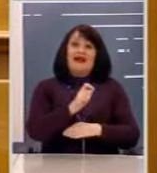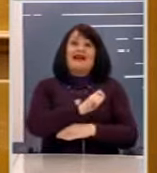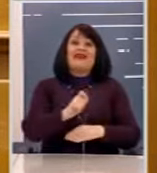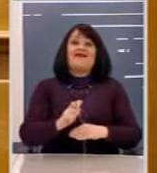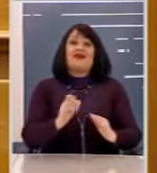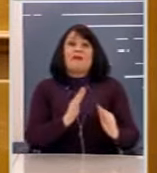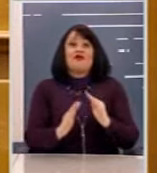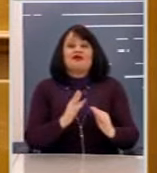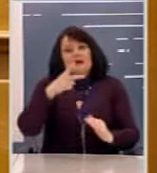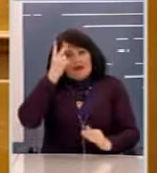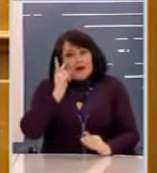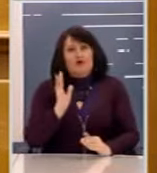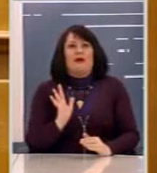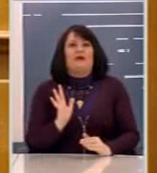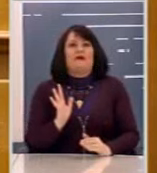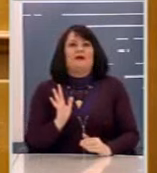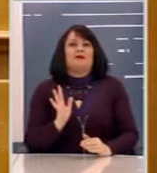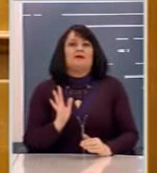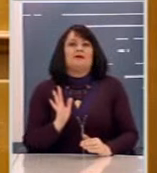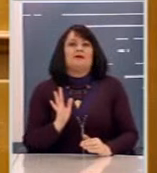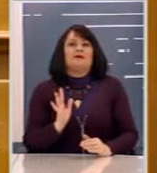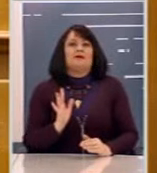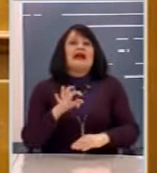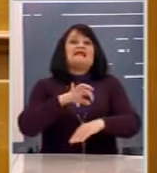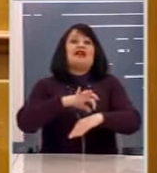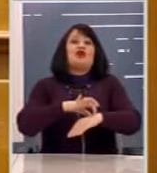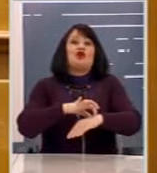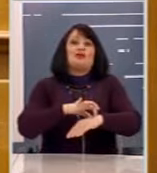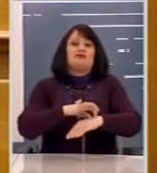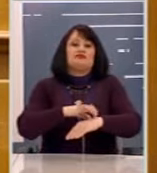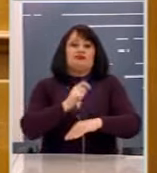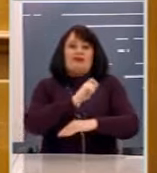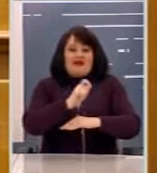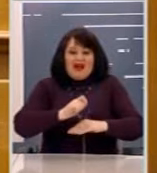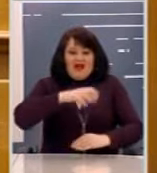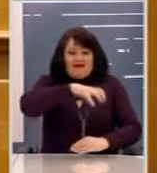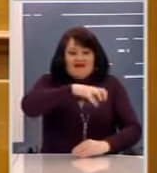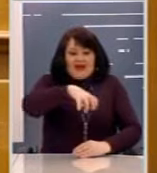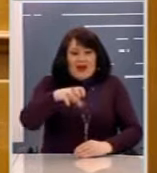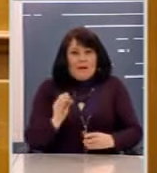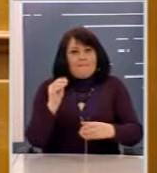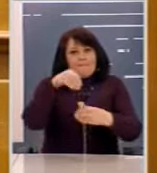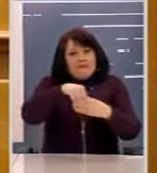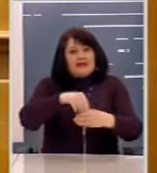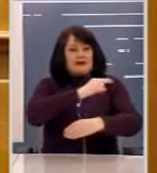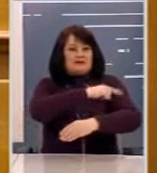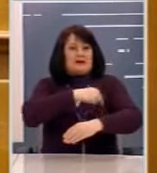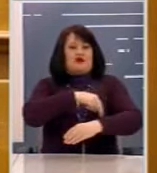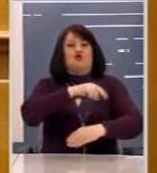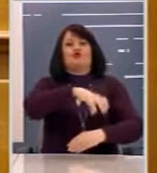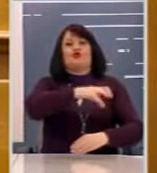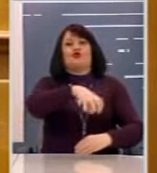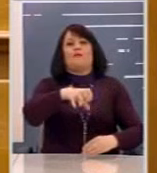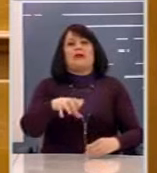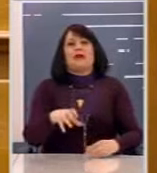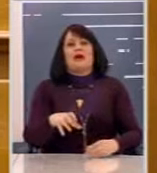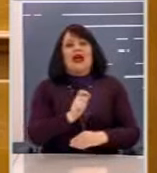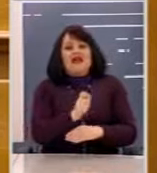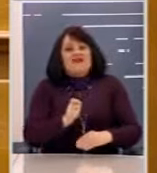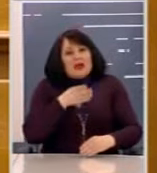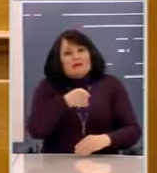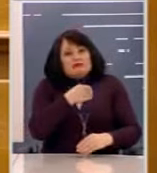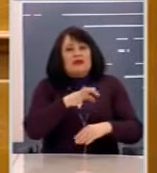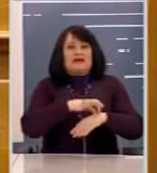προστασίας των δικαιωμάτων των ασθενών μέσα στα δημόσια νοσοκομεία. Επίσης σημαντική